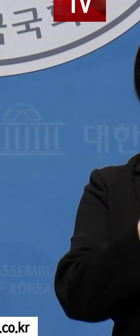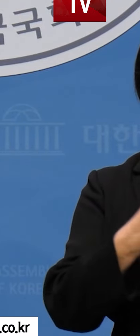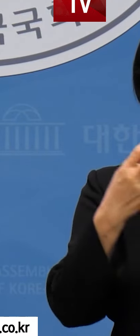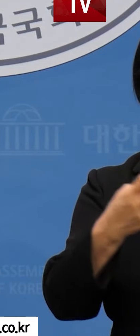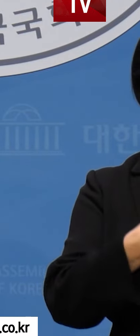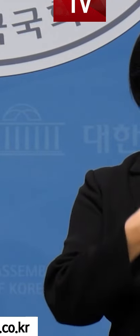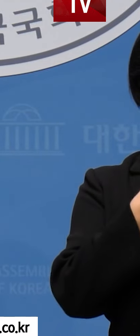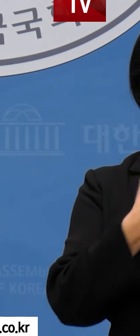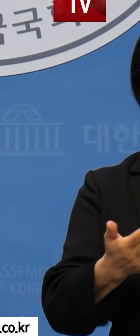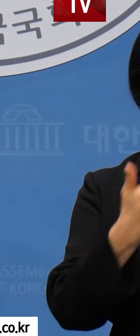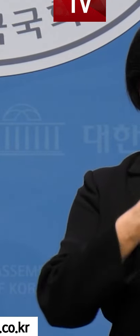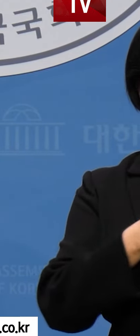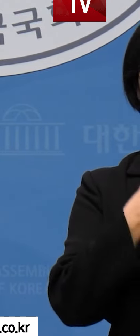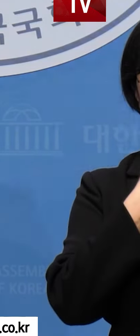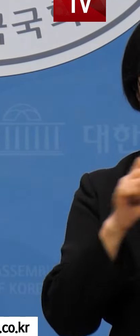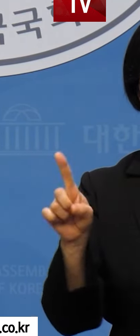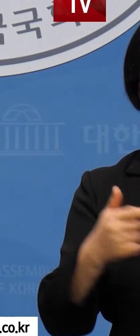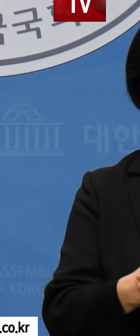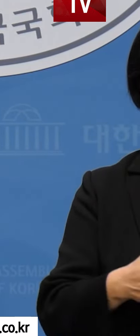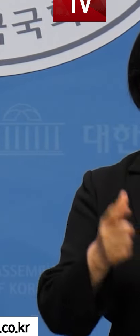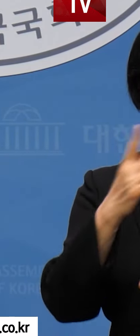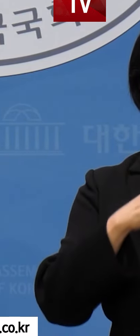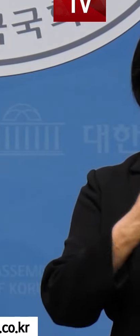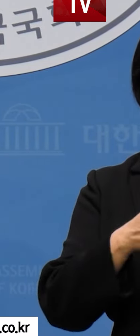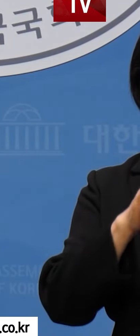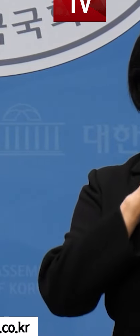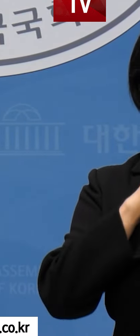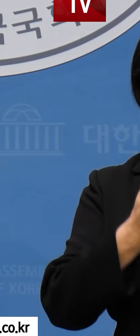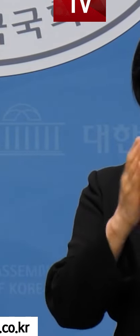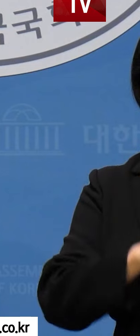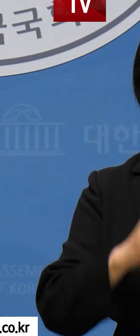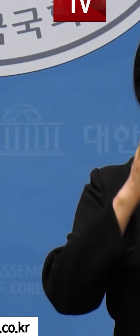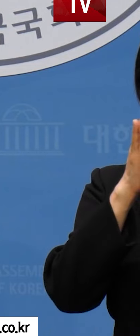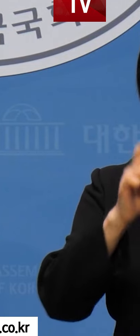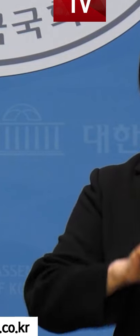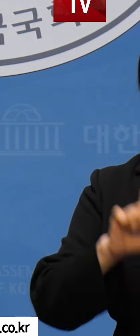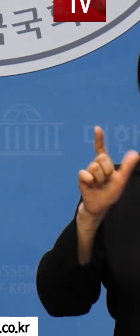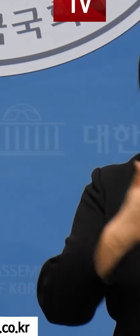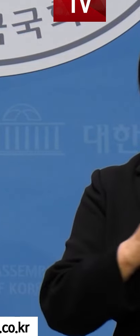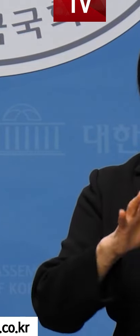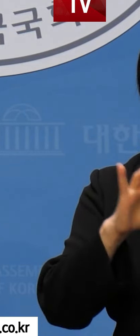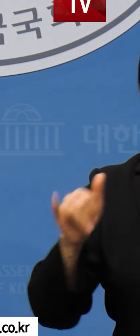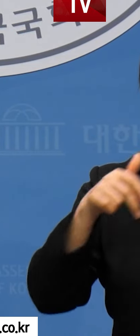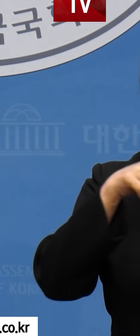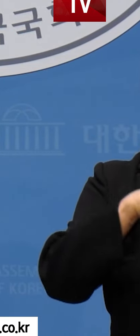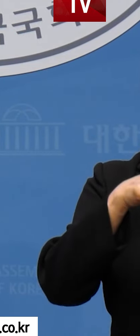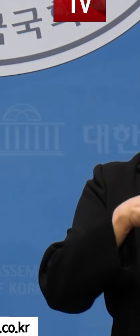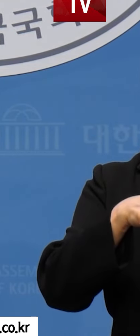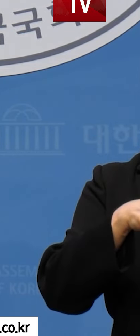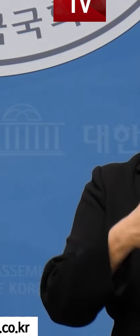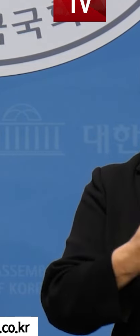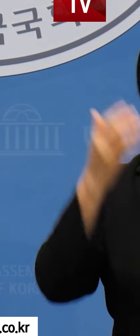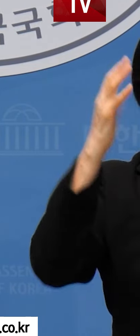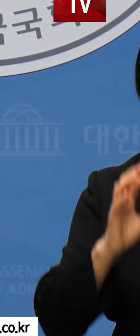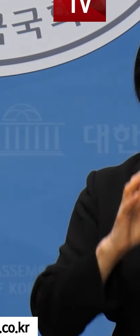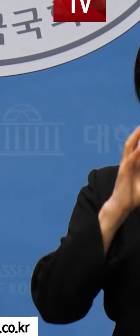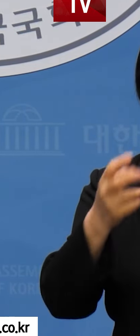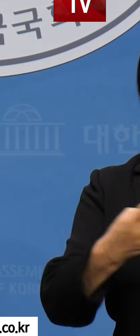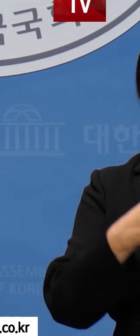의사협회에도 요청한다. 보다 진지한 공적 자세를 갖고 국민의 입장에 서서